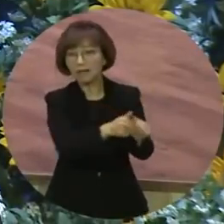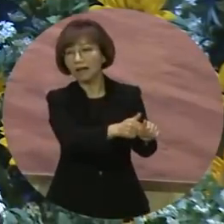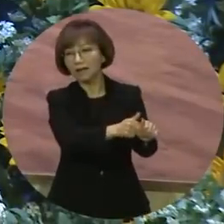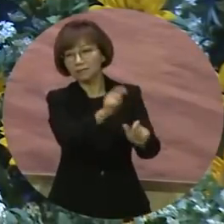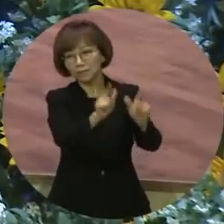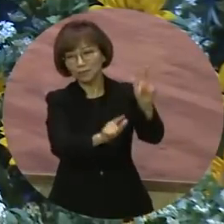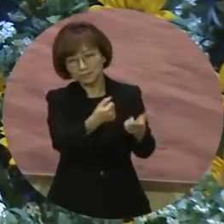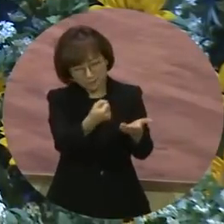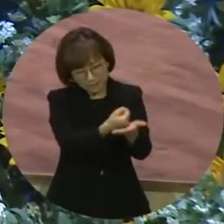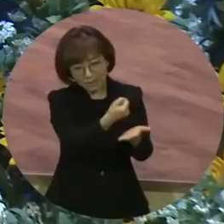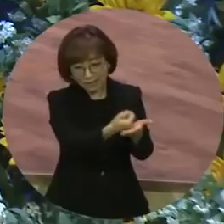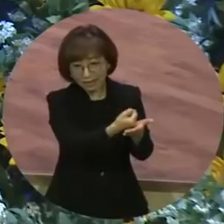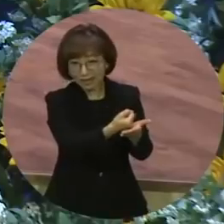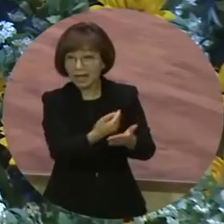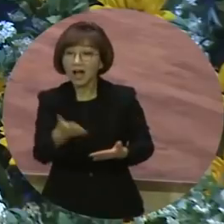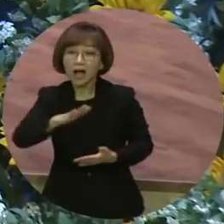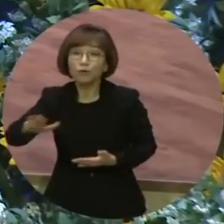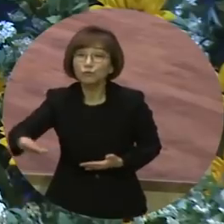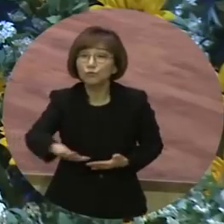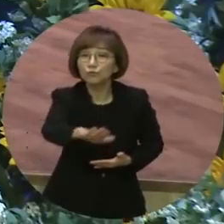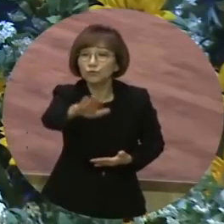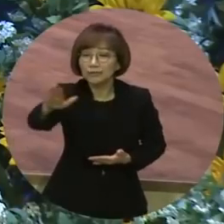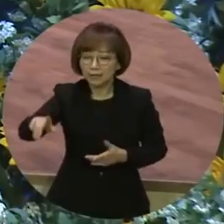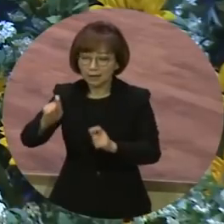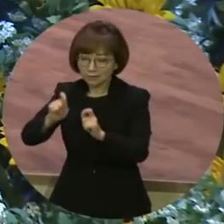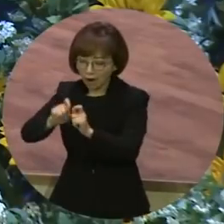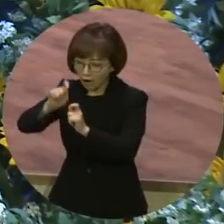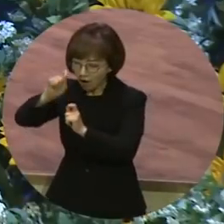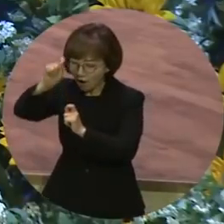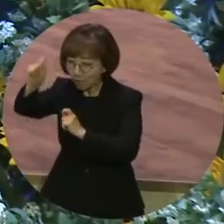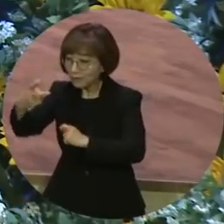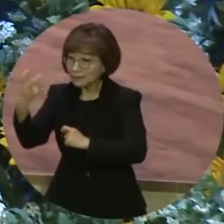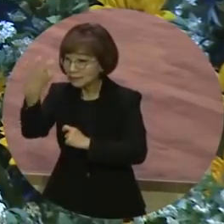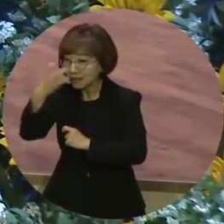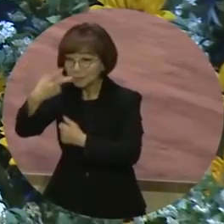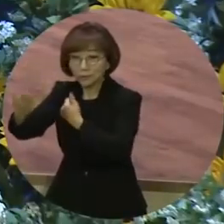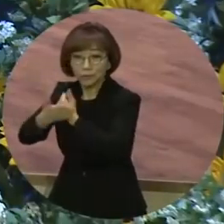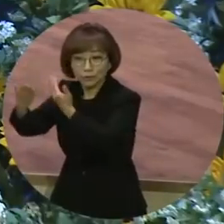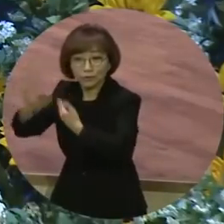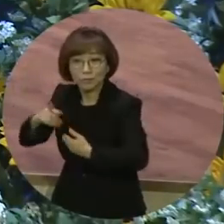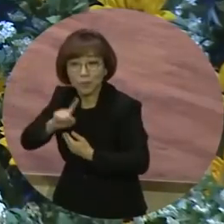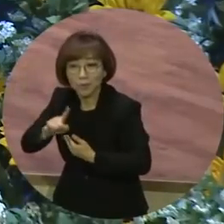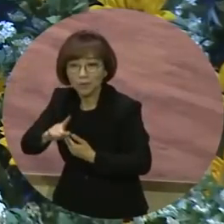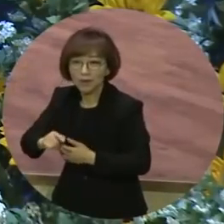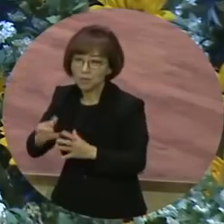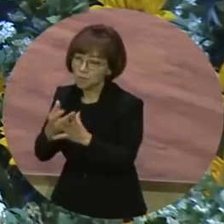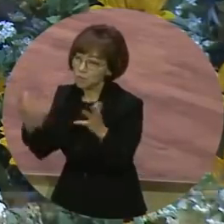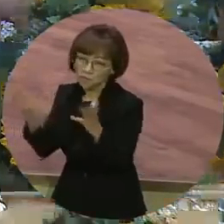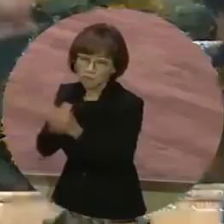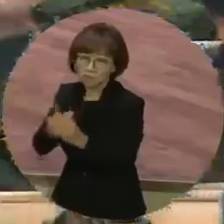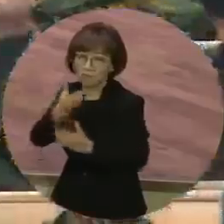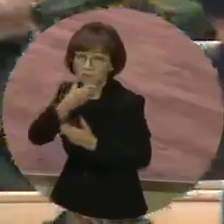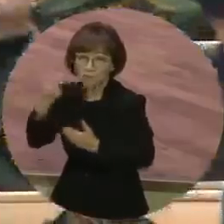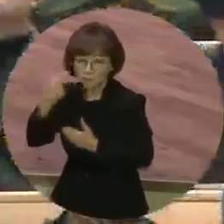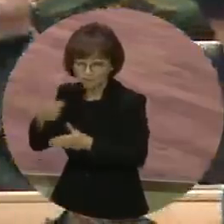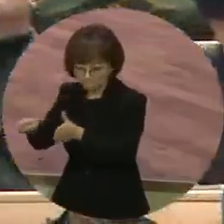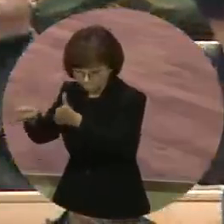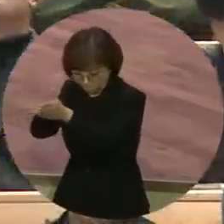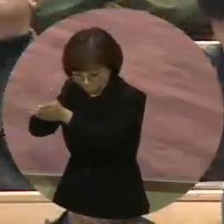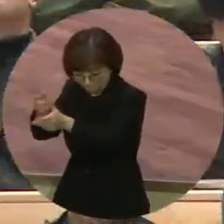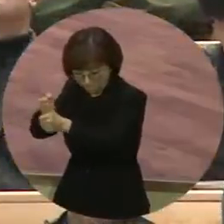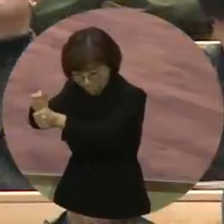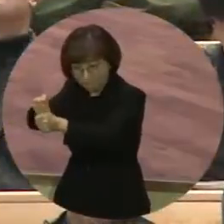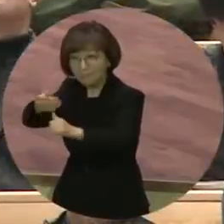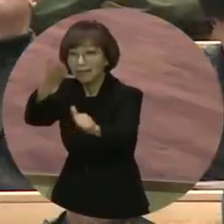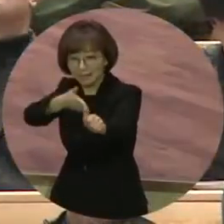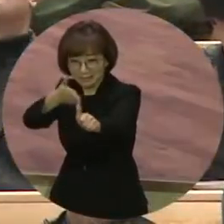우리는 영원히 우리의 삶을 보장하는 절대 복음 잡으시기 바랍니다. 절대 복음이